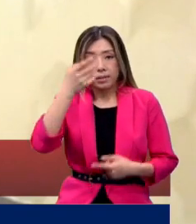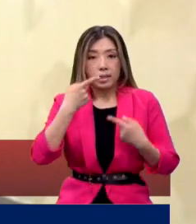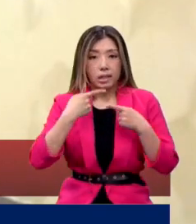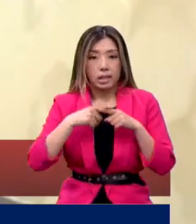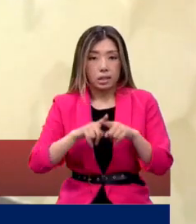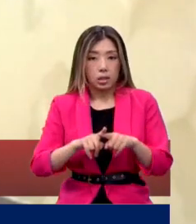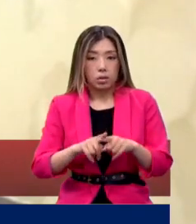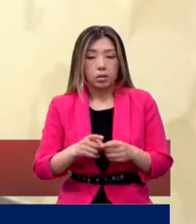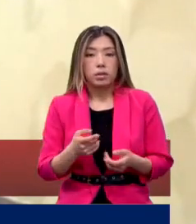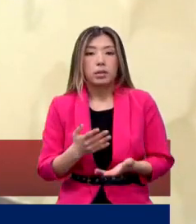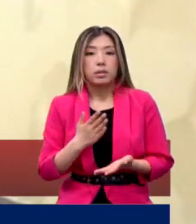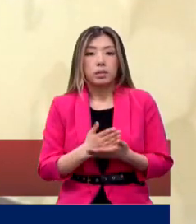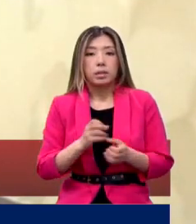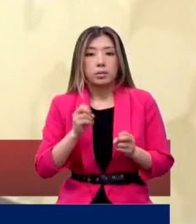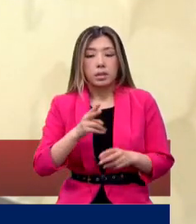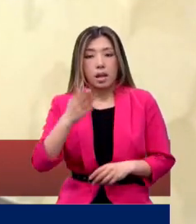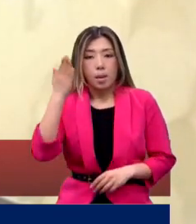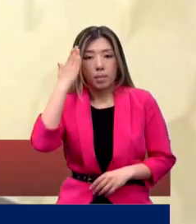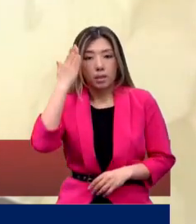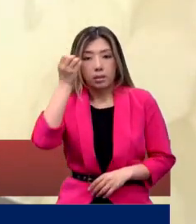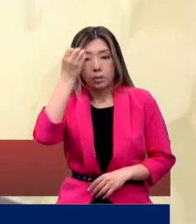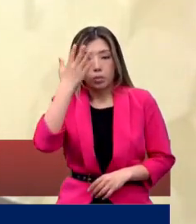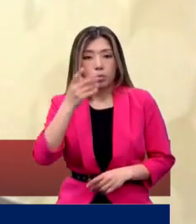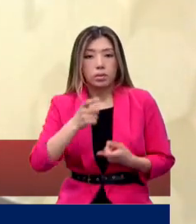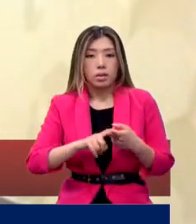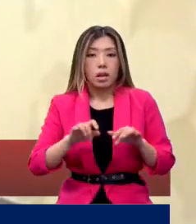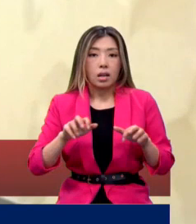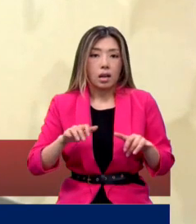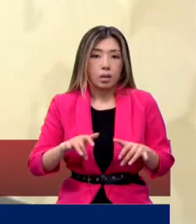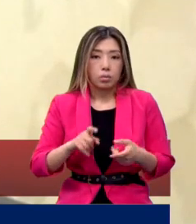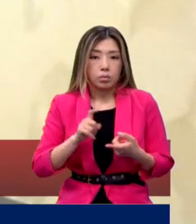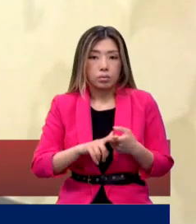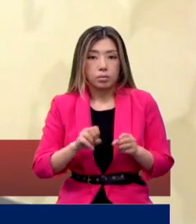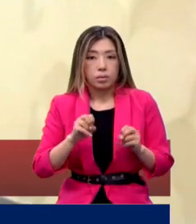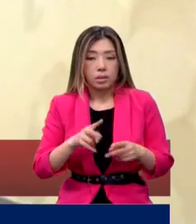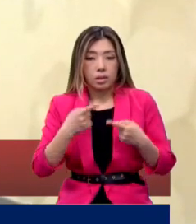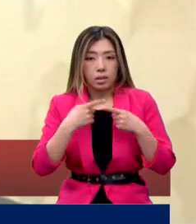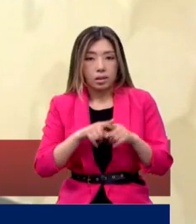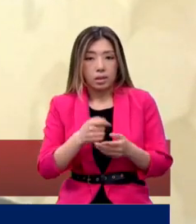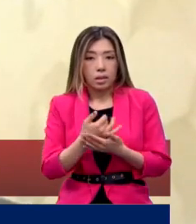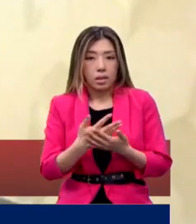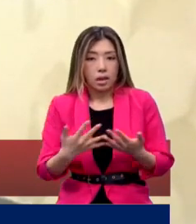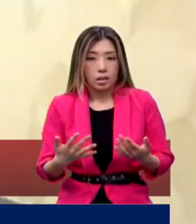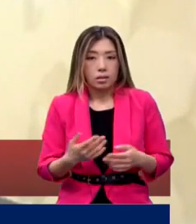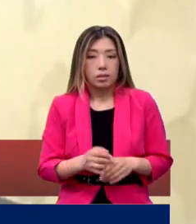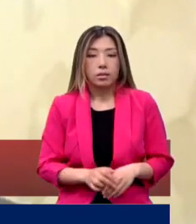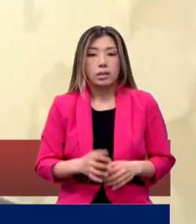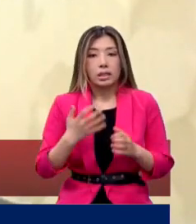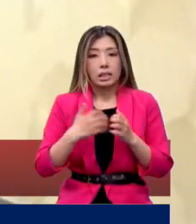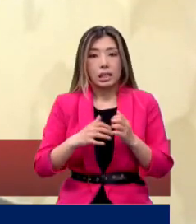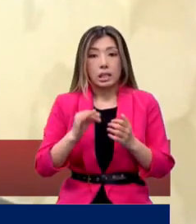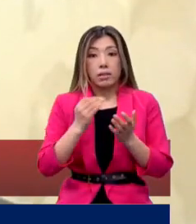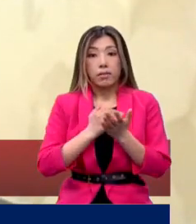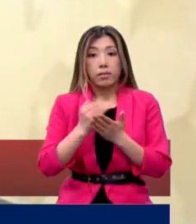части выхода образовательного контента, IT-контента, медийного контента, в части образования не только среднего, но и